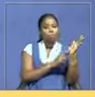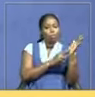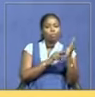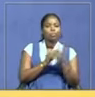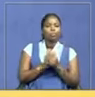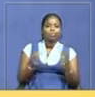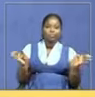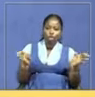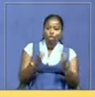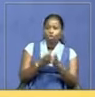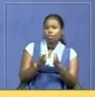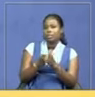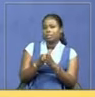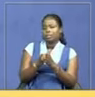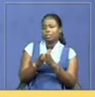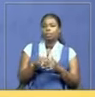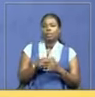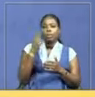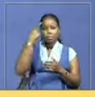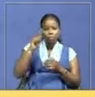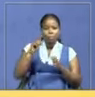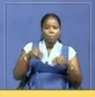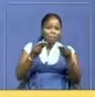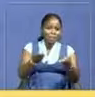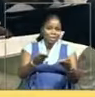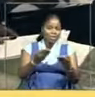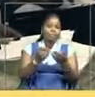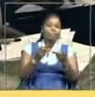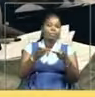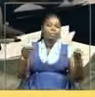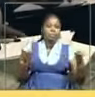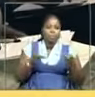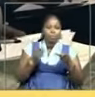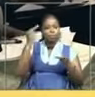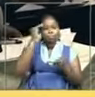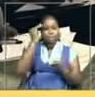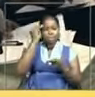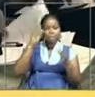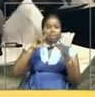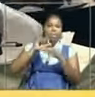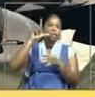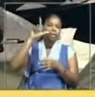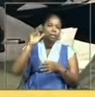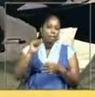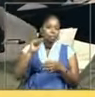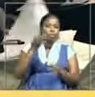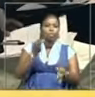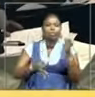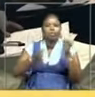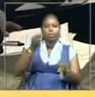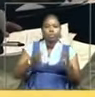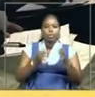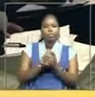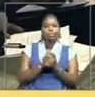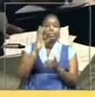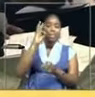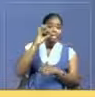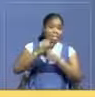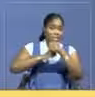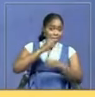concertation mise en place par le Garde des saau ministre de la Justice 6 années après